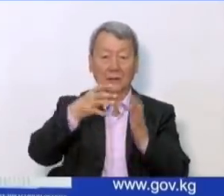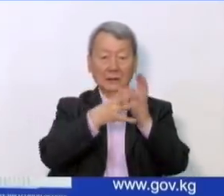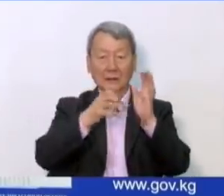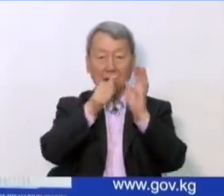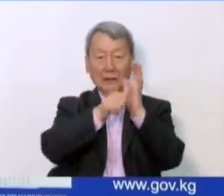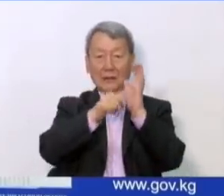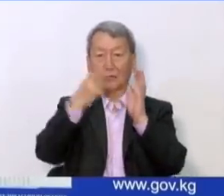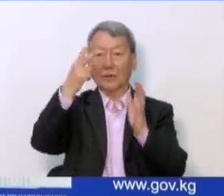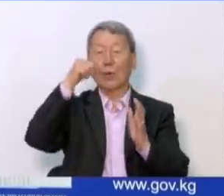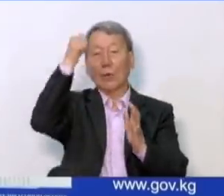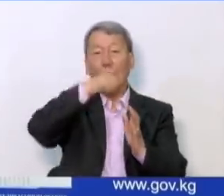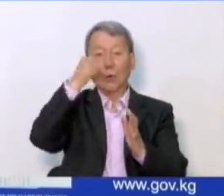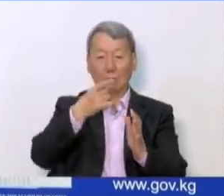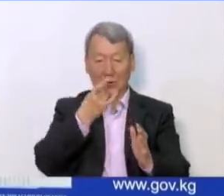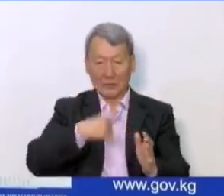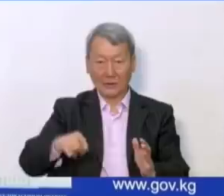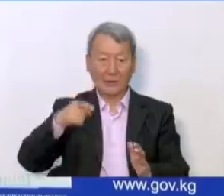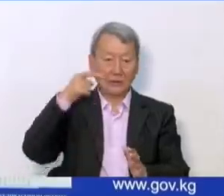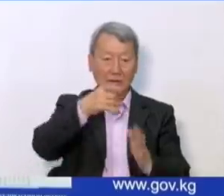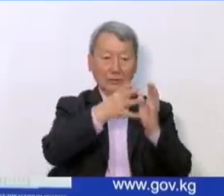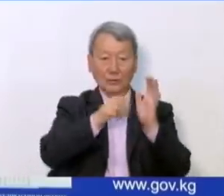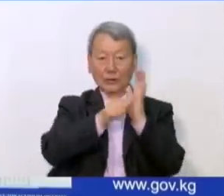1962 жылы төрөлгөн